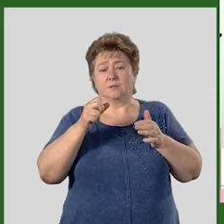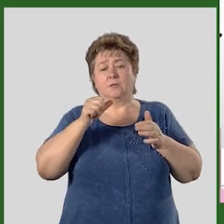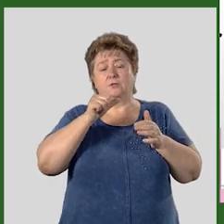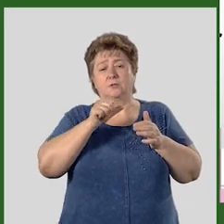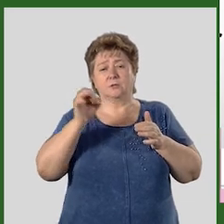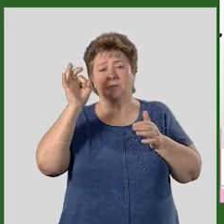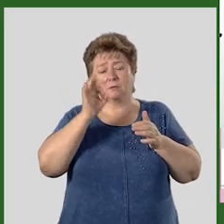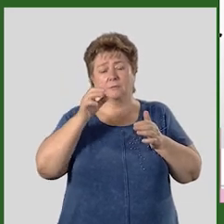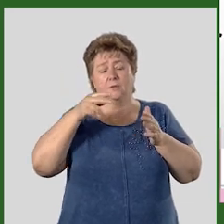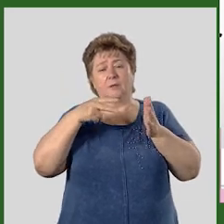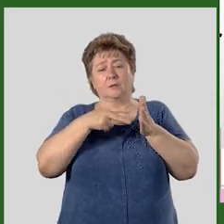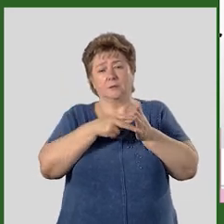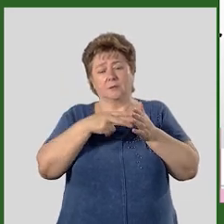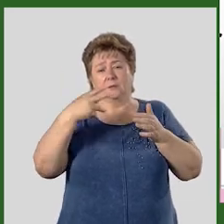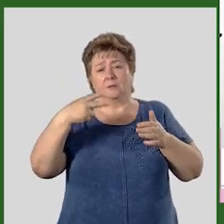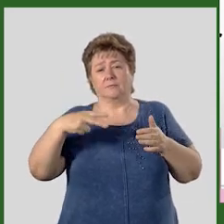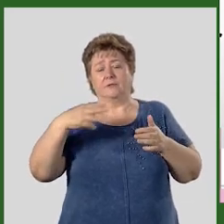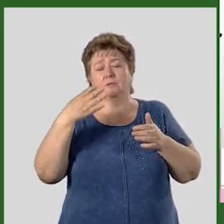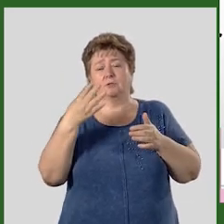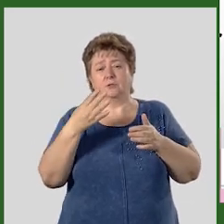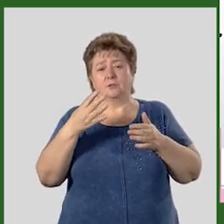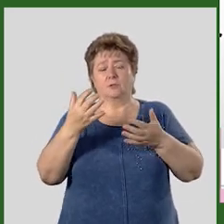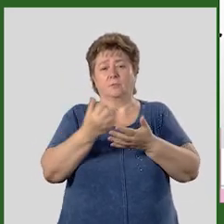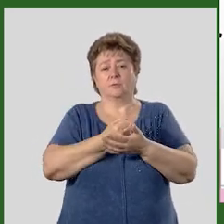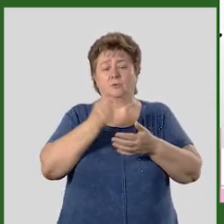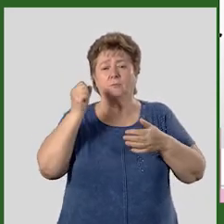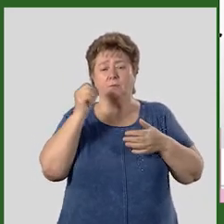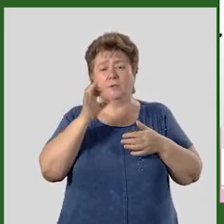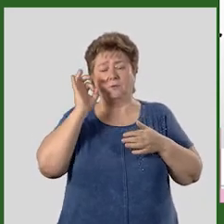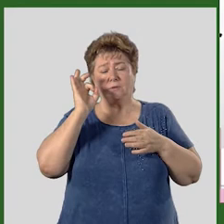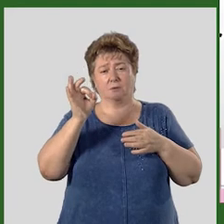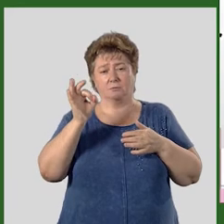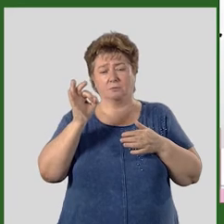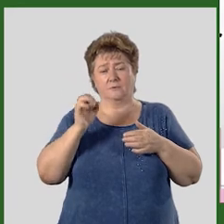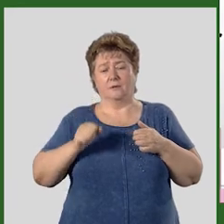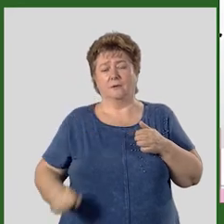360 градусов на 24 часа. Получаем 15 градусов.